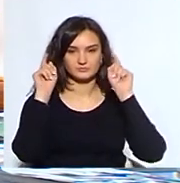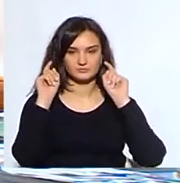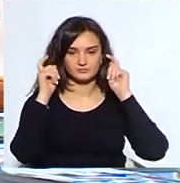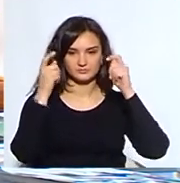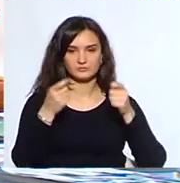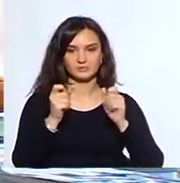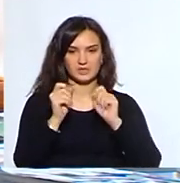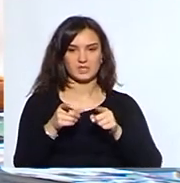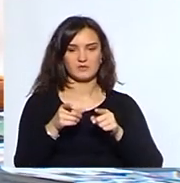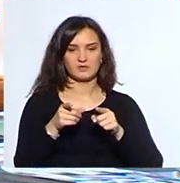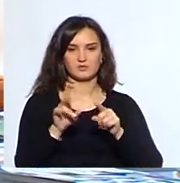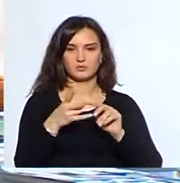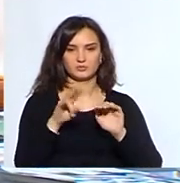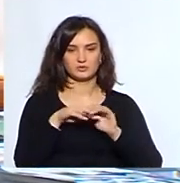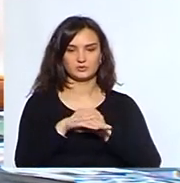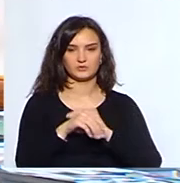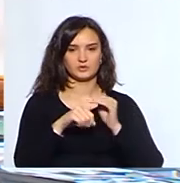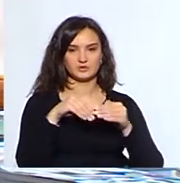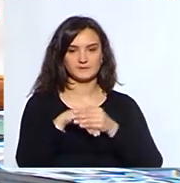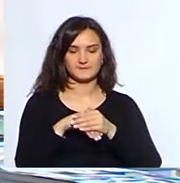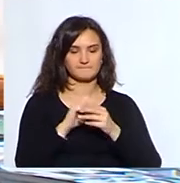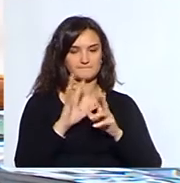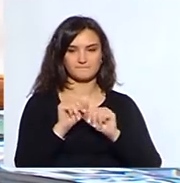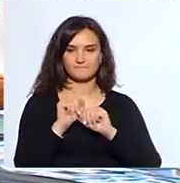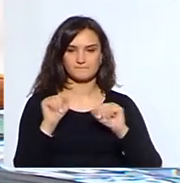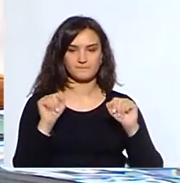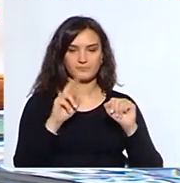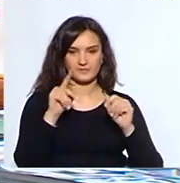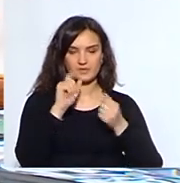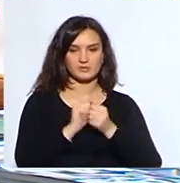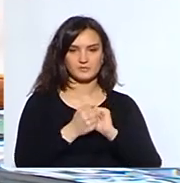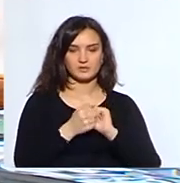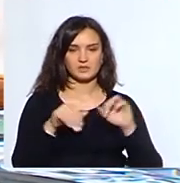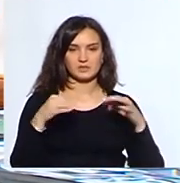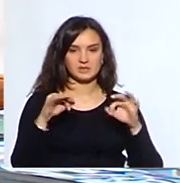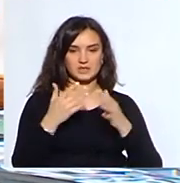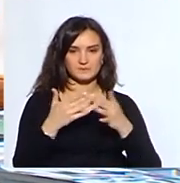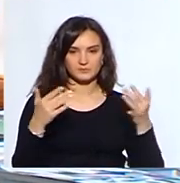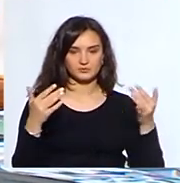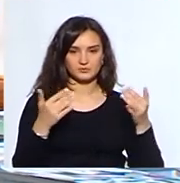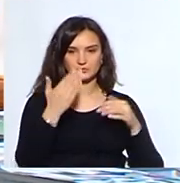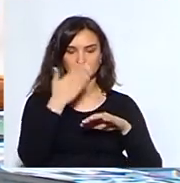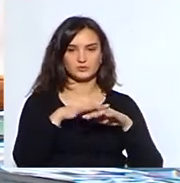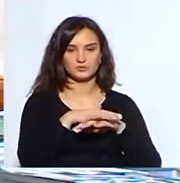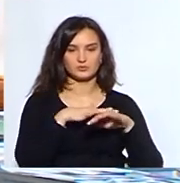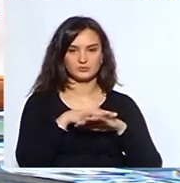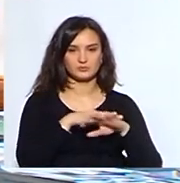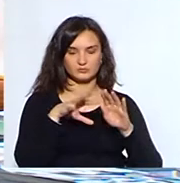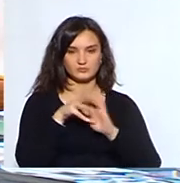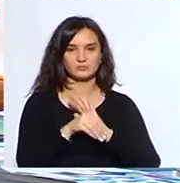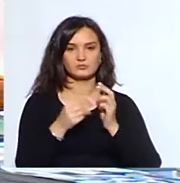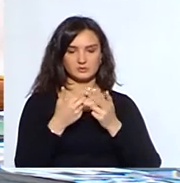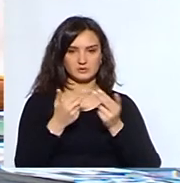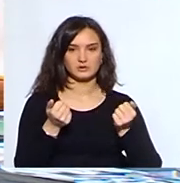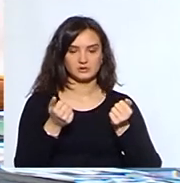და გადავაგდოთ. არ შევინახოთ არ ჩანთაში, არც ჯიბეში და გახსოვდეთ ტრანსპორტში, საზოგადოებრივი თავშეყრის ადგილებში.